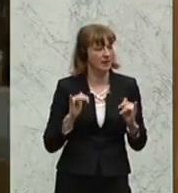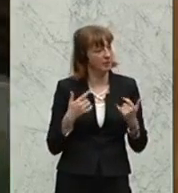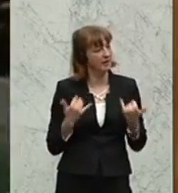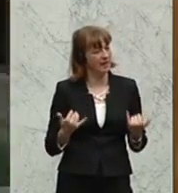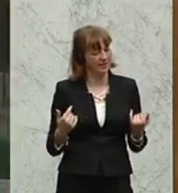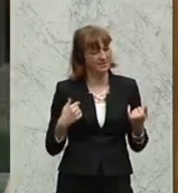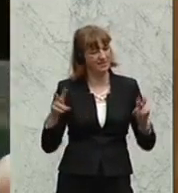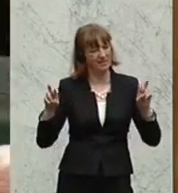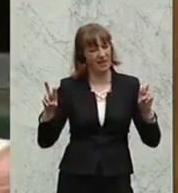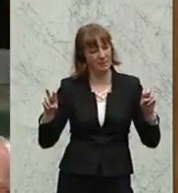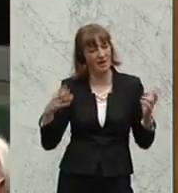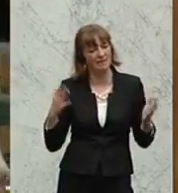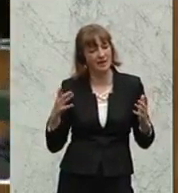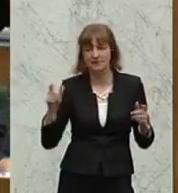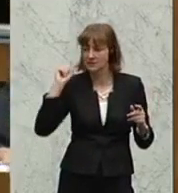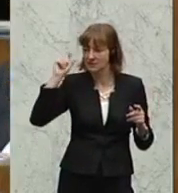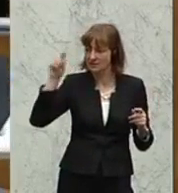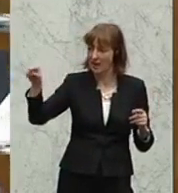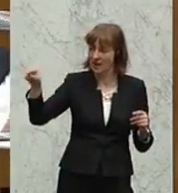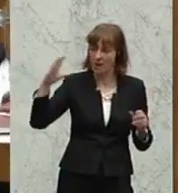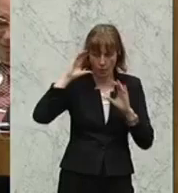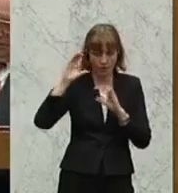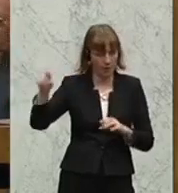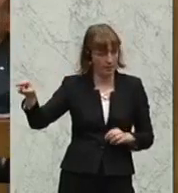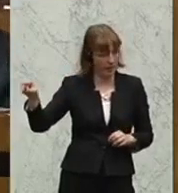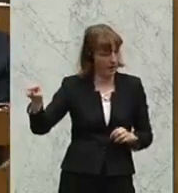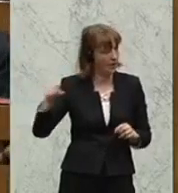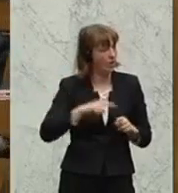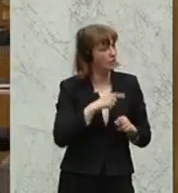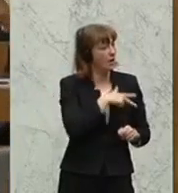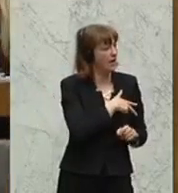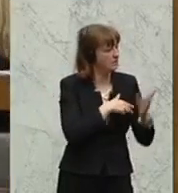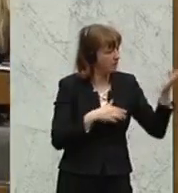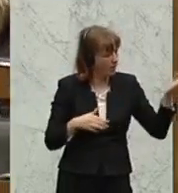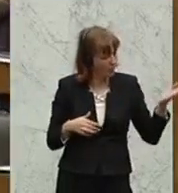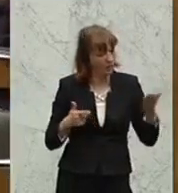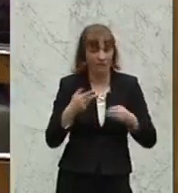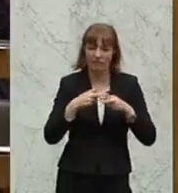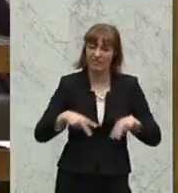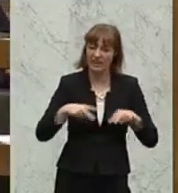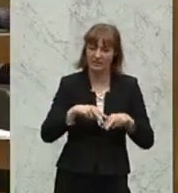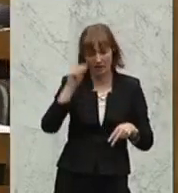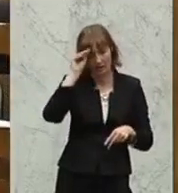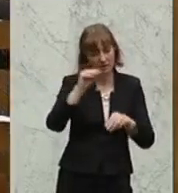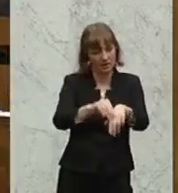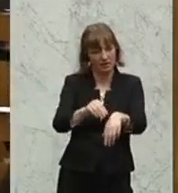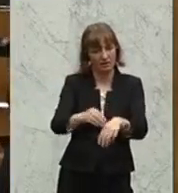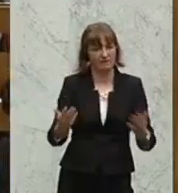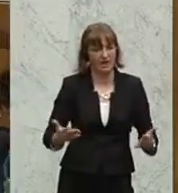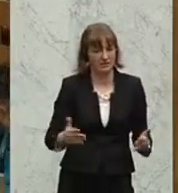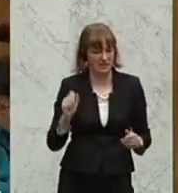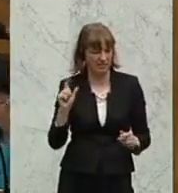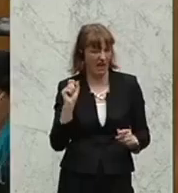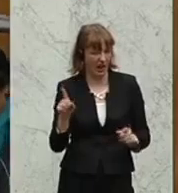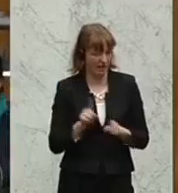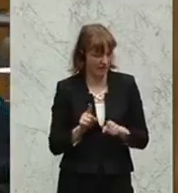ist nicht 1:0 ausgegangen. Das war 3:0. Ja? Weil er hat Sie mit Ihren eigenen Zahlen